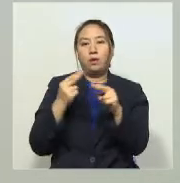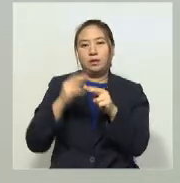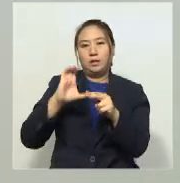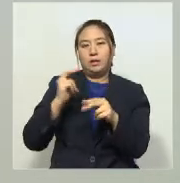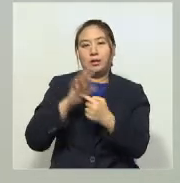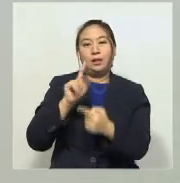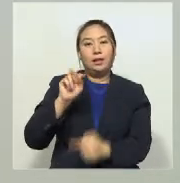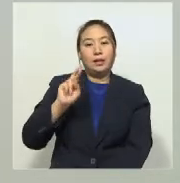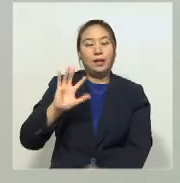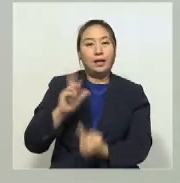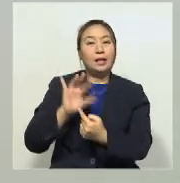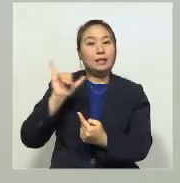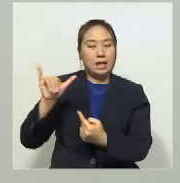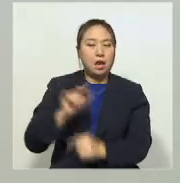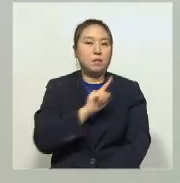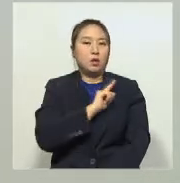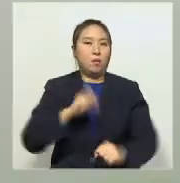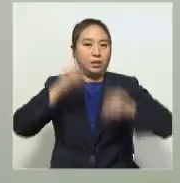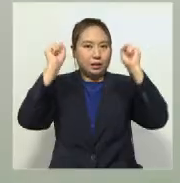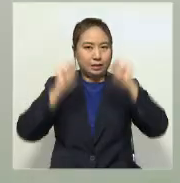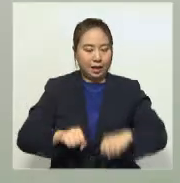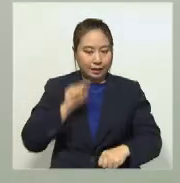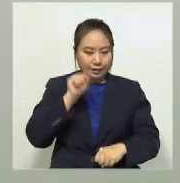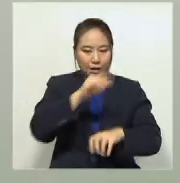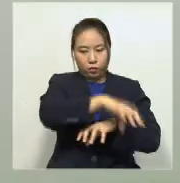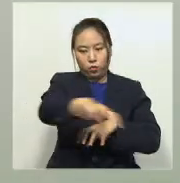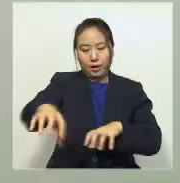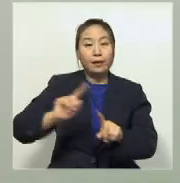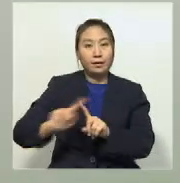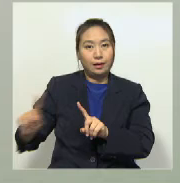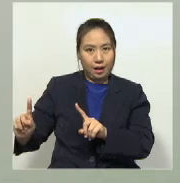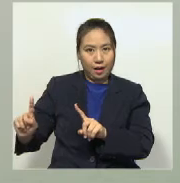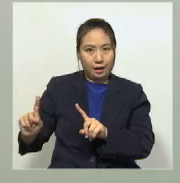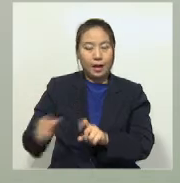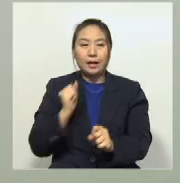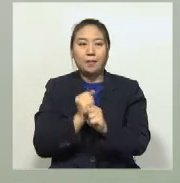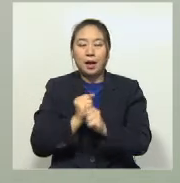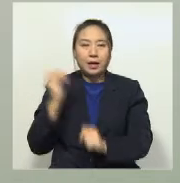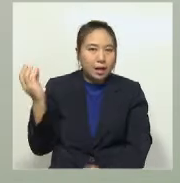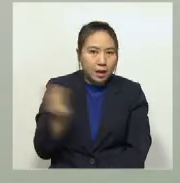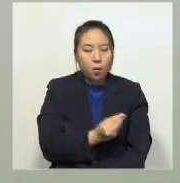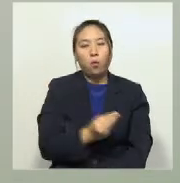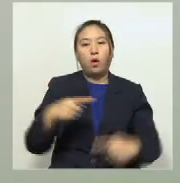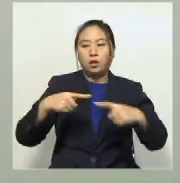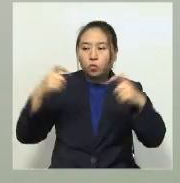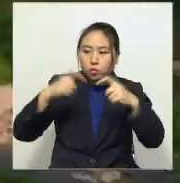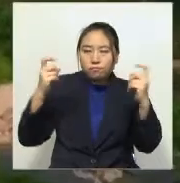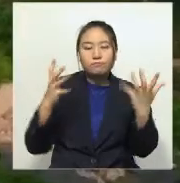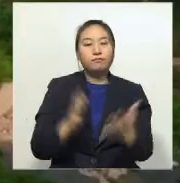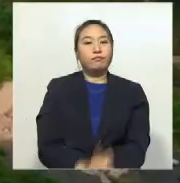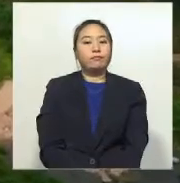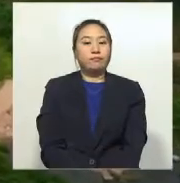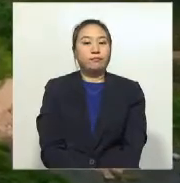รยะจะทำหน้าที่ในการตัดสินใจและ สั่งการประยางหนวยงานต่ๆที่เกี่ยวข้อมเพื่อให้การทำงานรวดเร็ว และไม่สำสอน